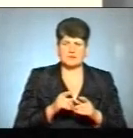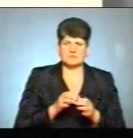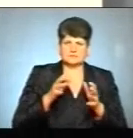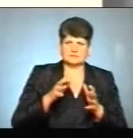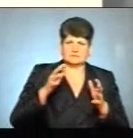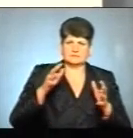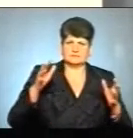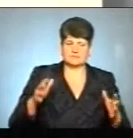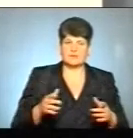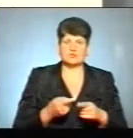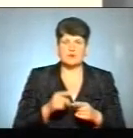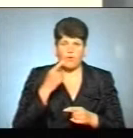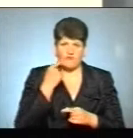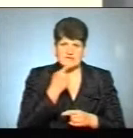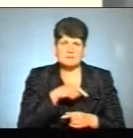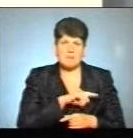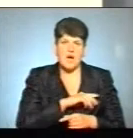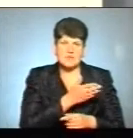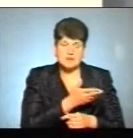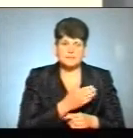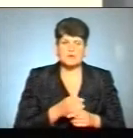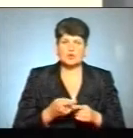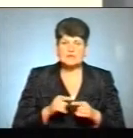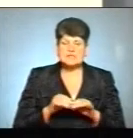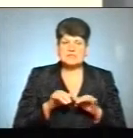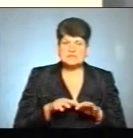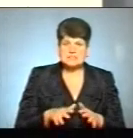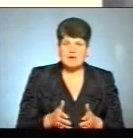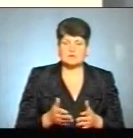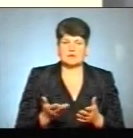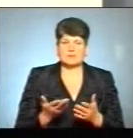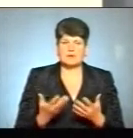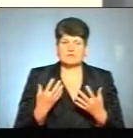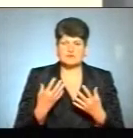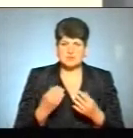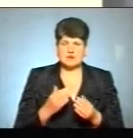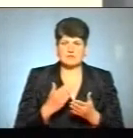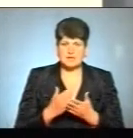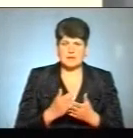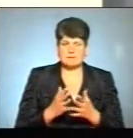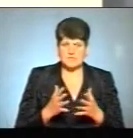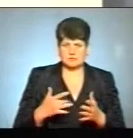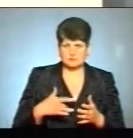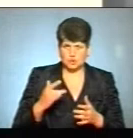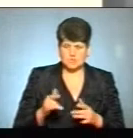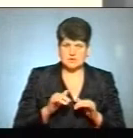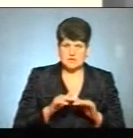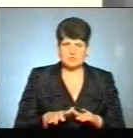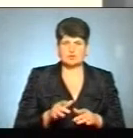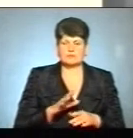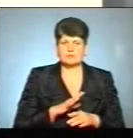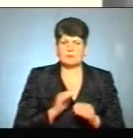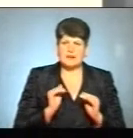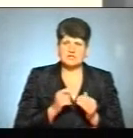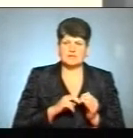мала загрозу цього. Тому оці заходи, і превентивні, як ми їх називаємо, але вони вже насправді стають більш жорсткішими про те, щоб попереджувати людей, щоб